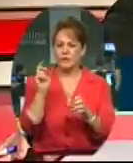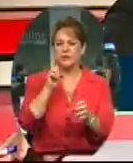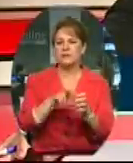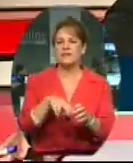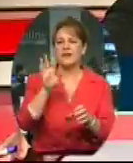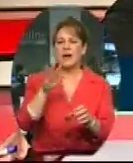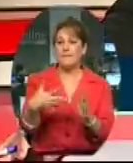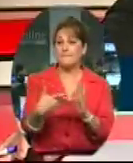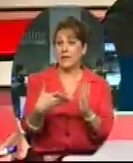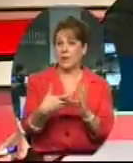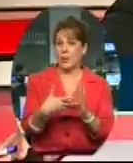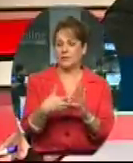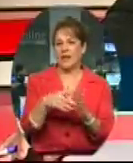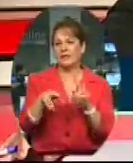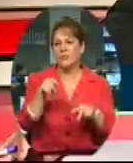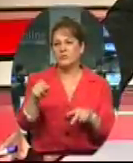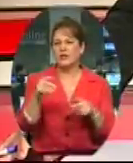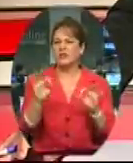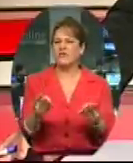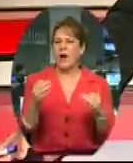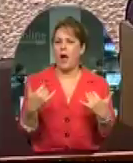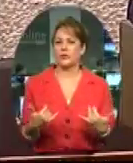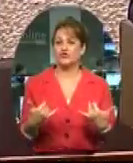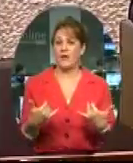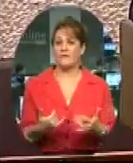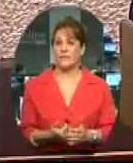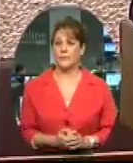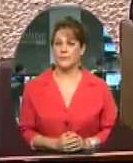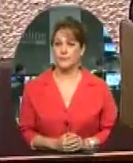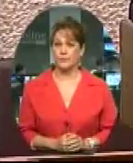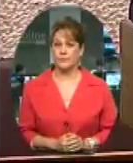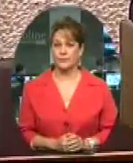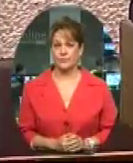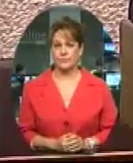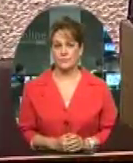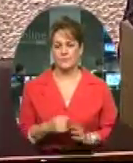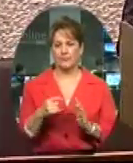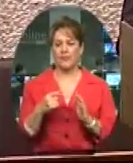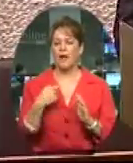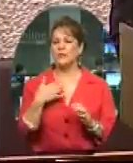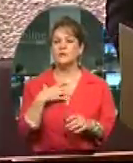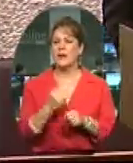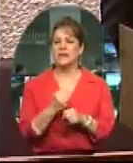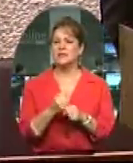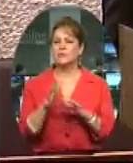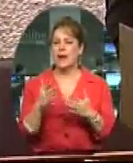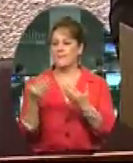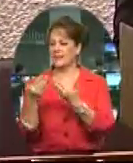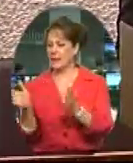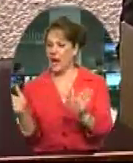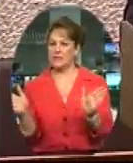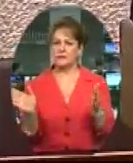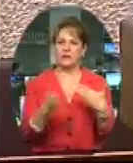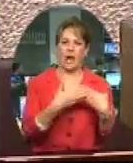בה, דווקא בעת הזאת. הנה הכתבה של ירון אברהם. המודל כאן הוא פתיחה סגירה ולא סגירה פתיחה. אנחנו קודם